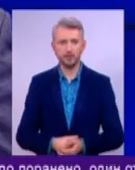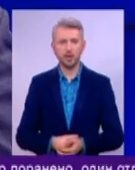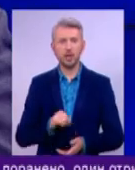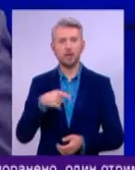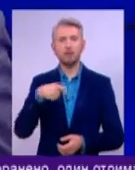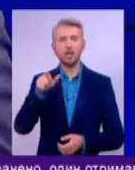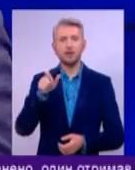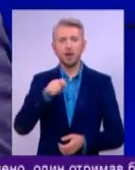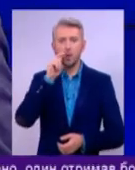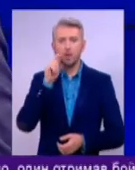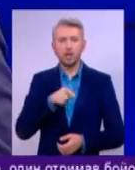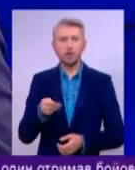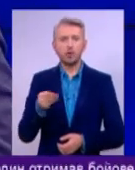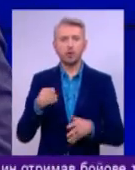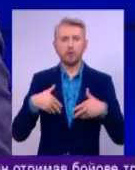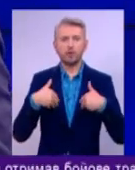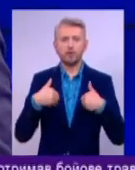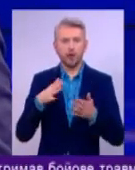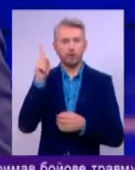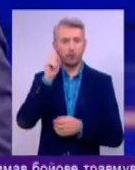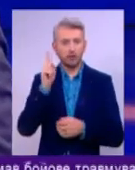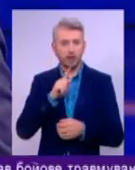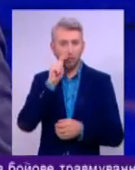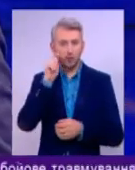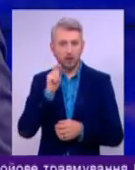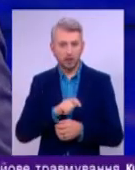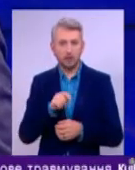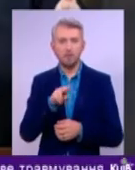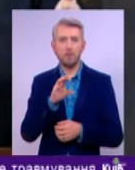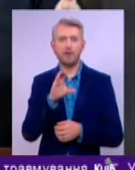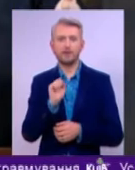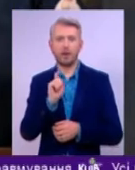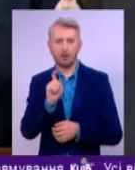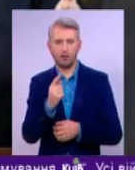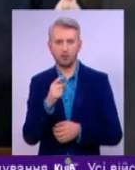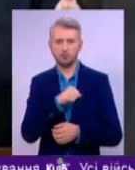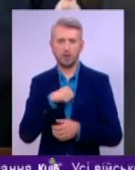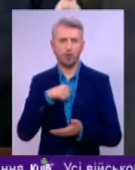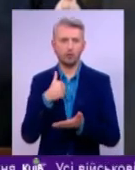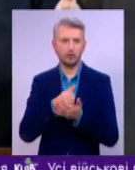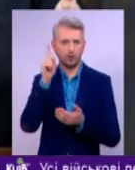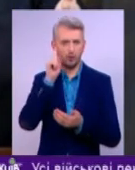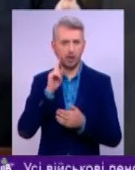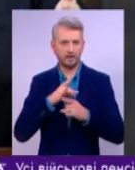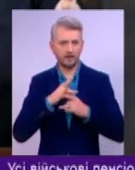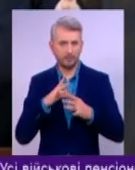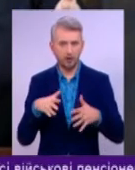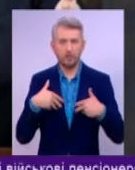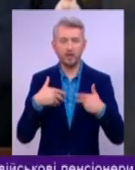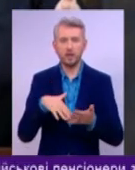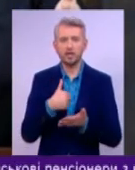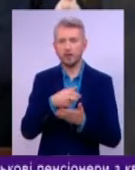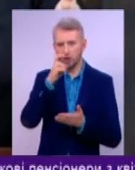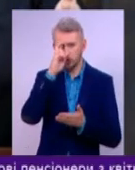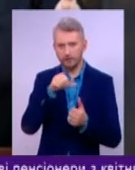І президент України Петро Порошенко привітав юдеїв України з Песахом, одним із найголовніших юдейських свят. У вітанні глави